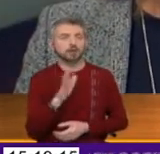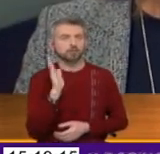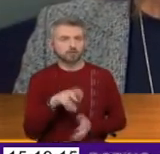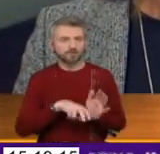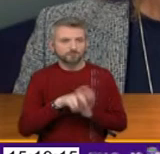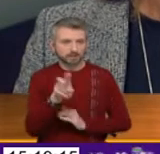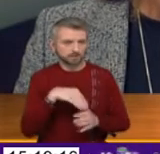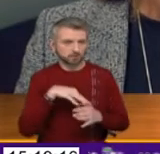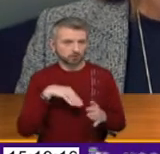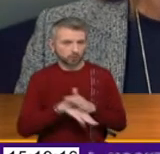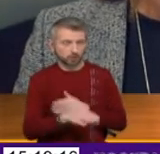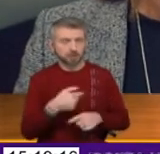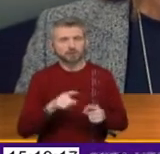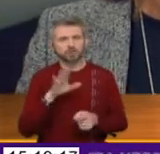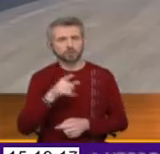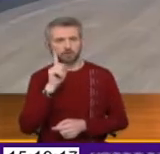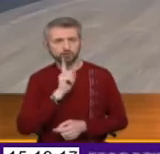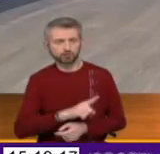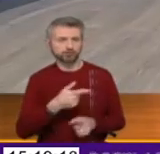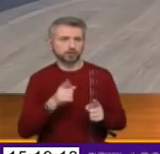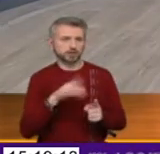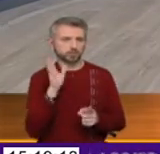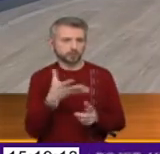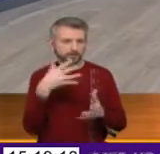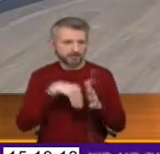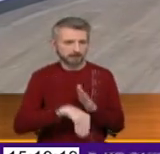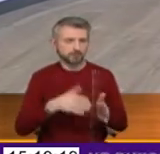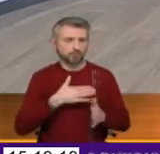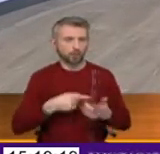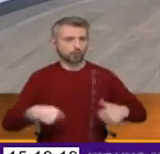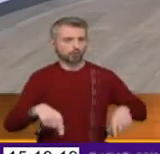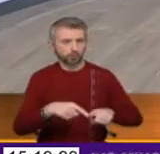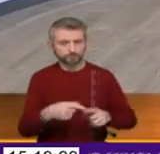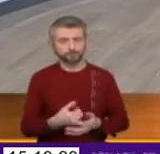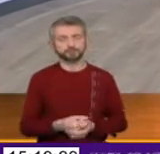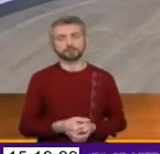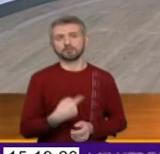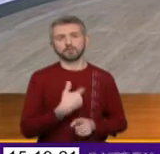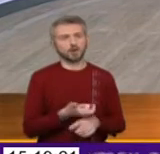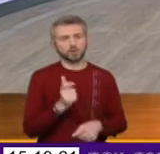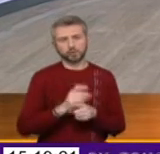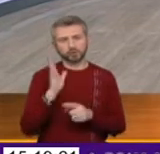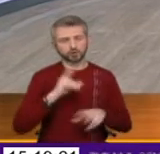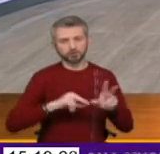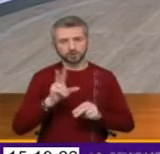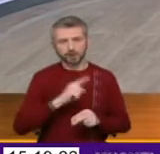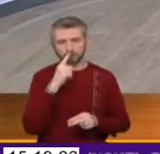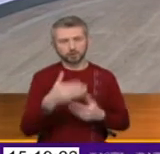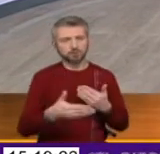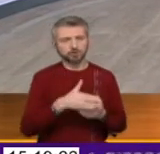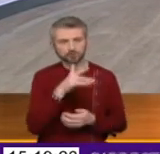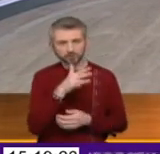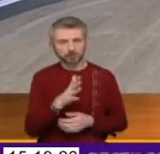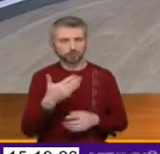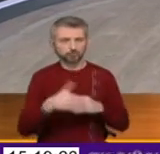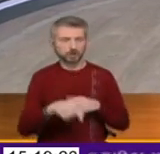вихід із метро. Тобто це буде зручно, це буде всередині мого округу. Ну, і я дуже буду сподіватися, що найближчим часом вже